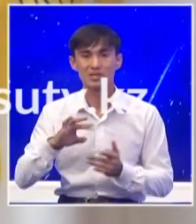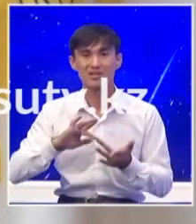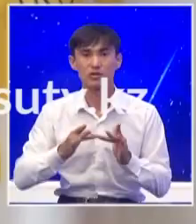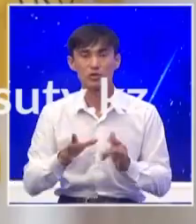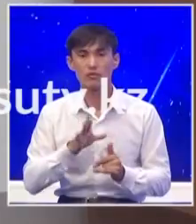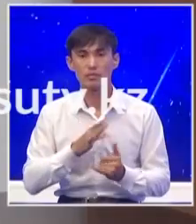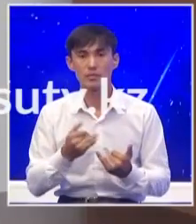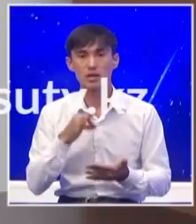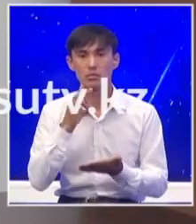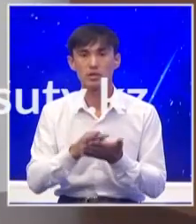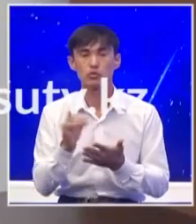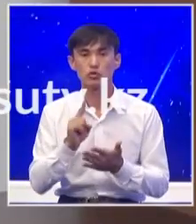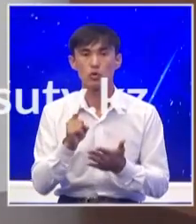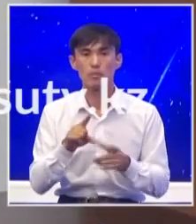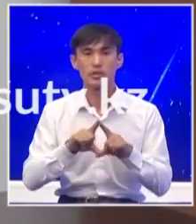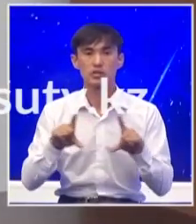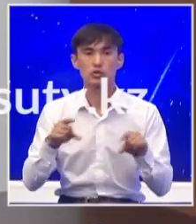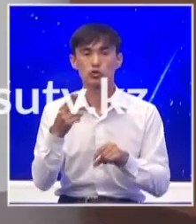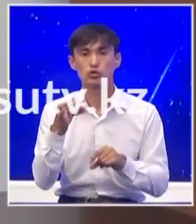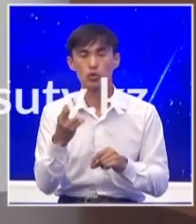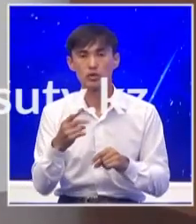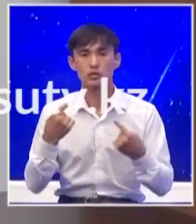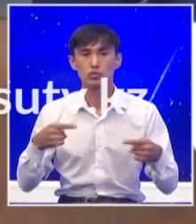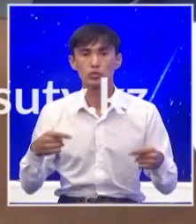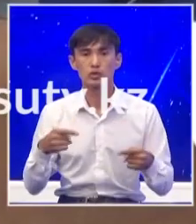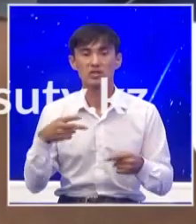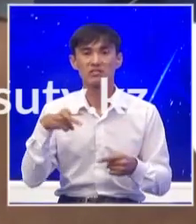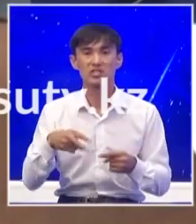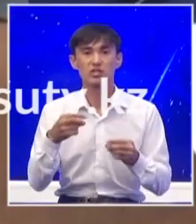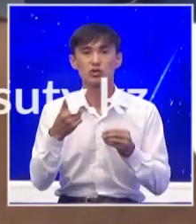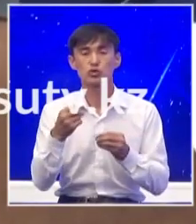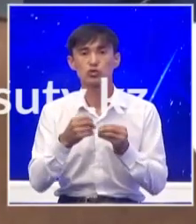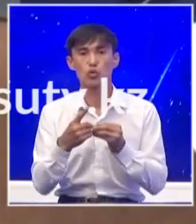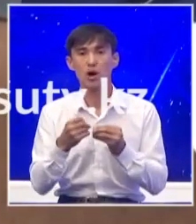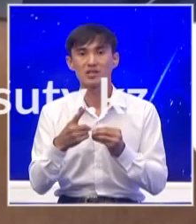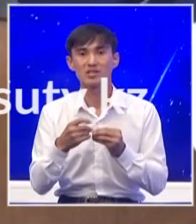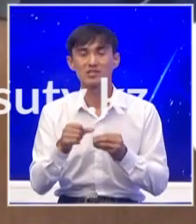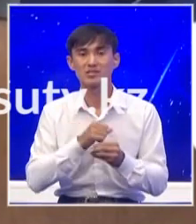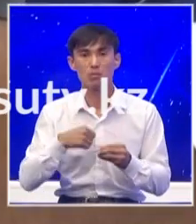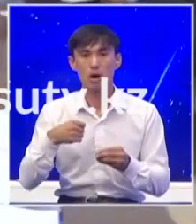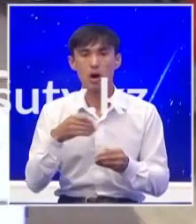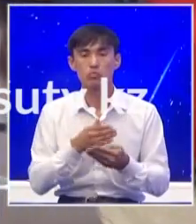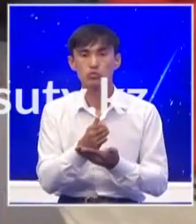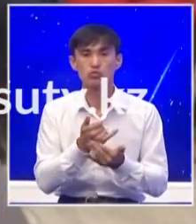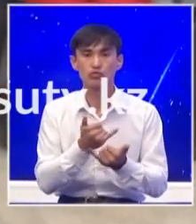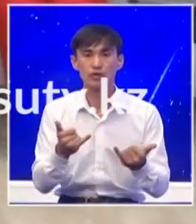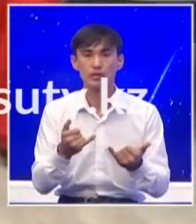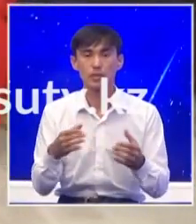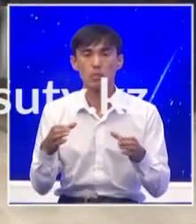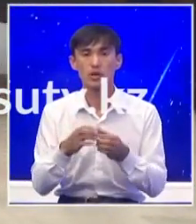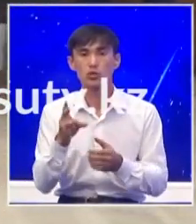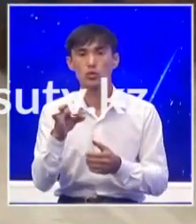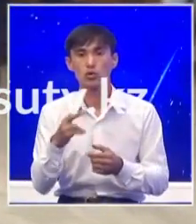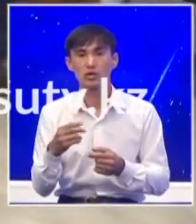формате. Отметим, что помимо зданий ЦОН по области действуют 2111 уголков самообслуживания. Партия «Нур-Отан» совместно